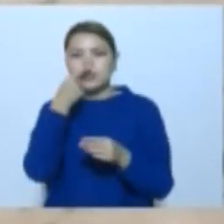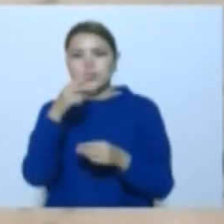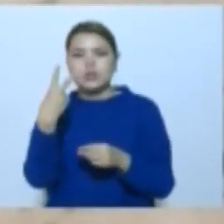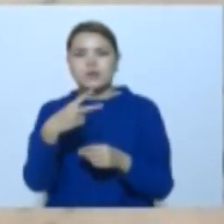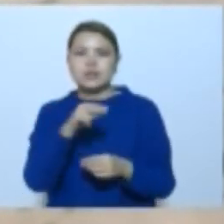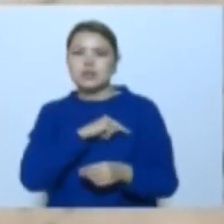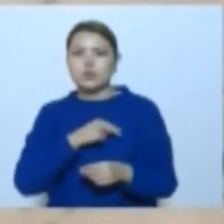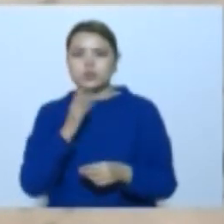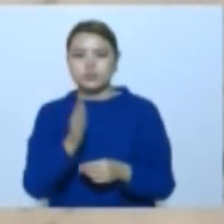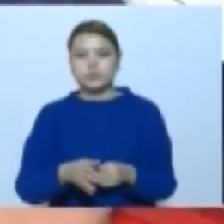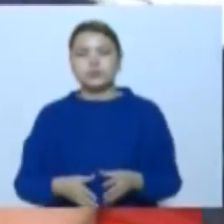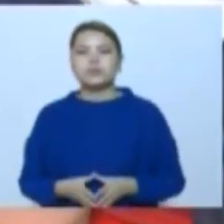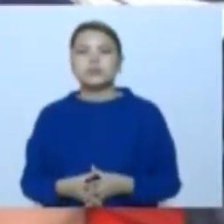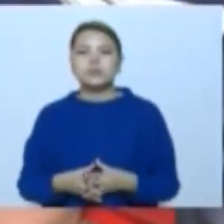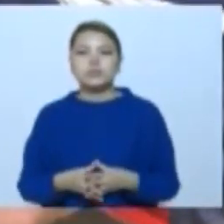20 рабочих